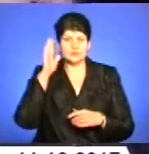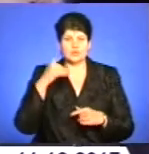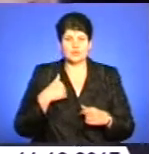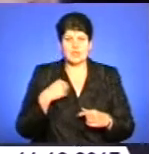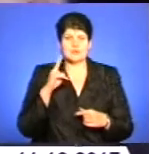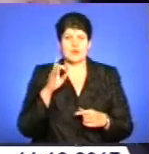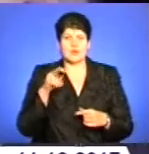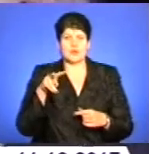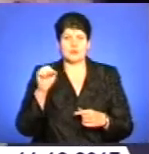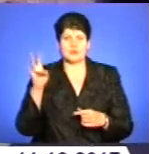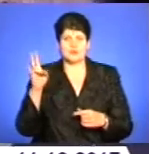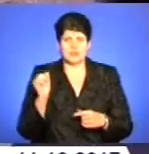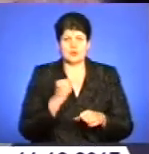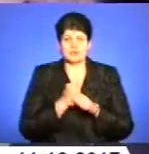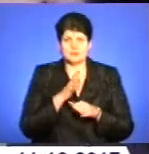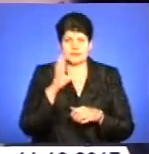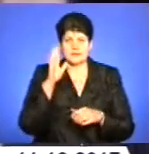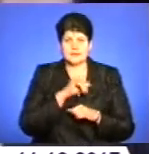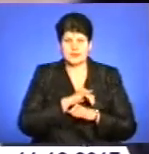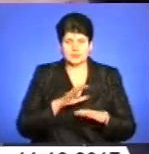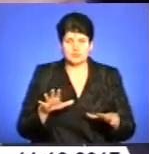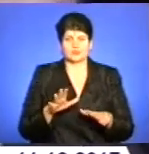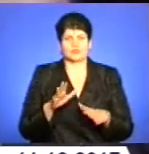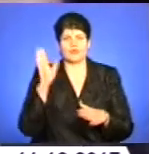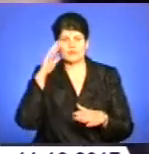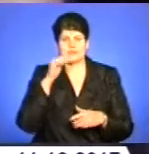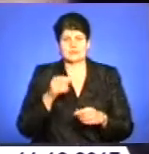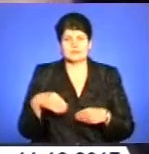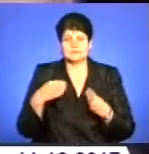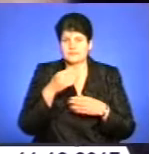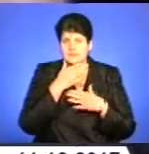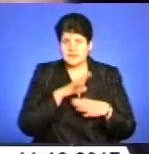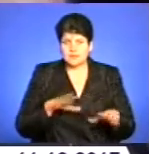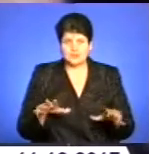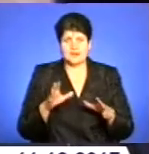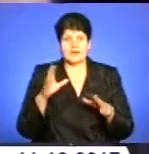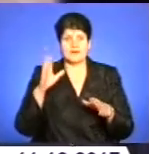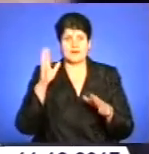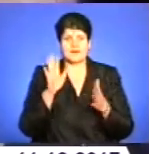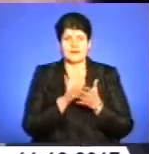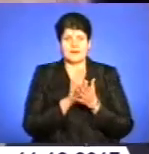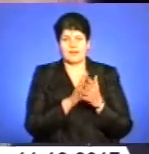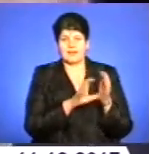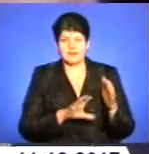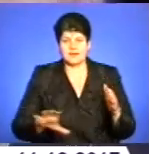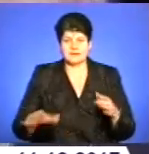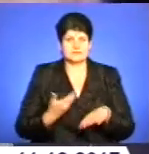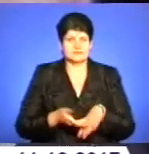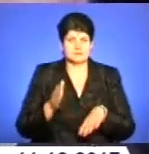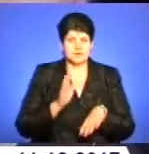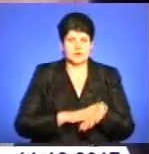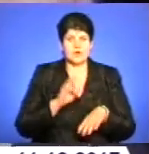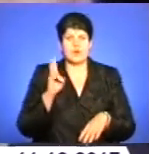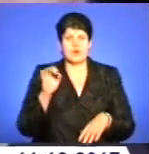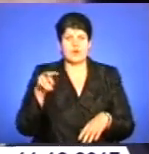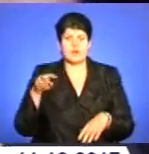не будуть, води постачання не буде. Каналізація вже так перенагружена, колектор